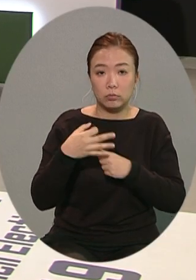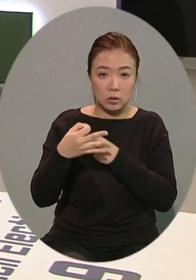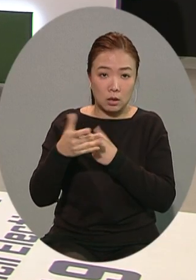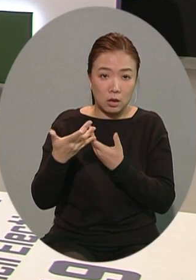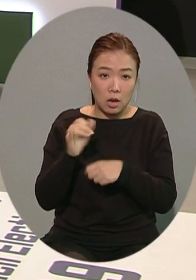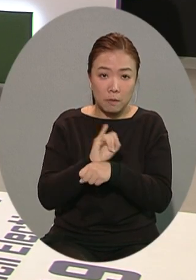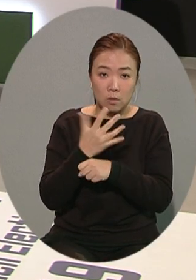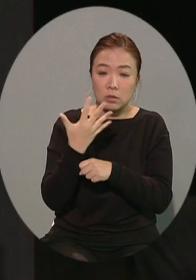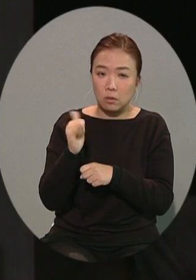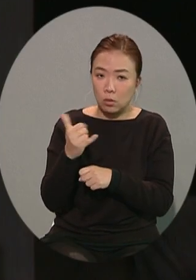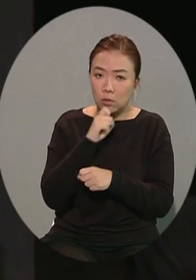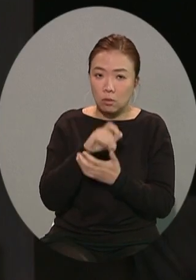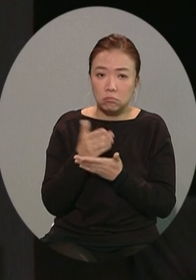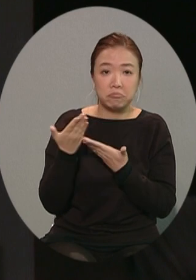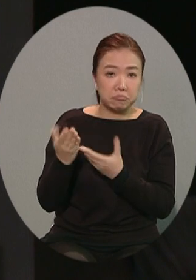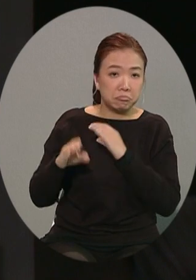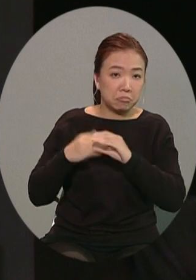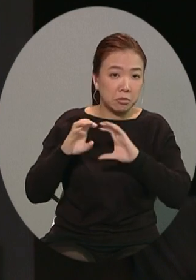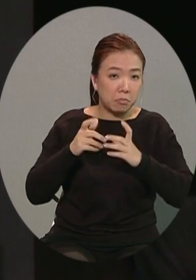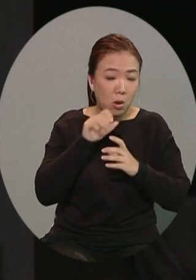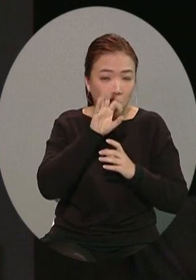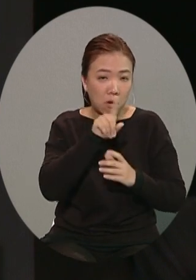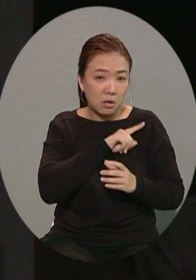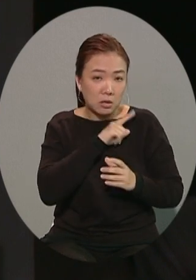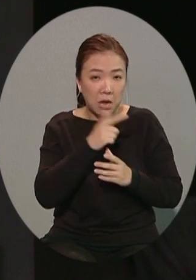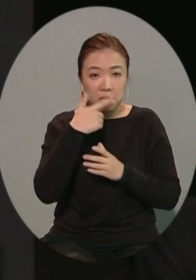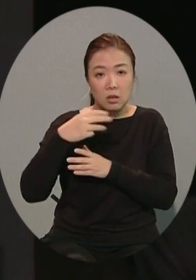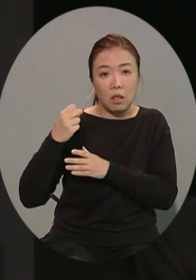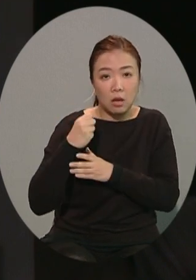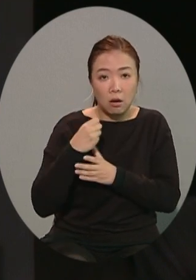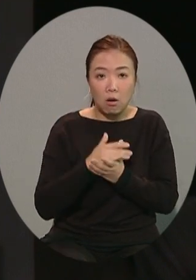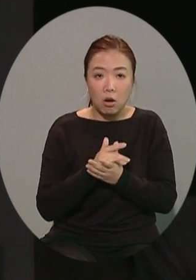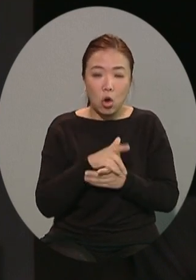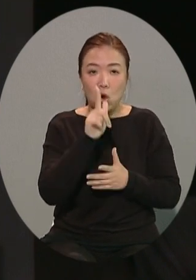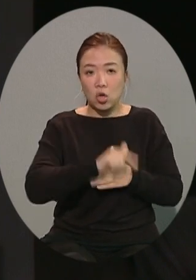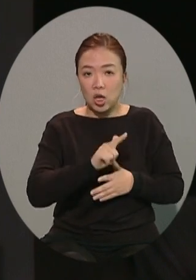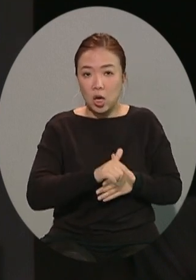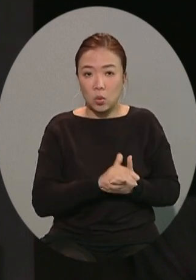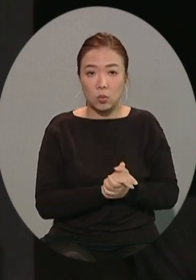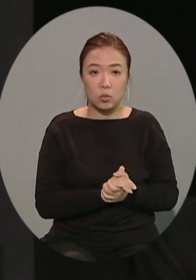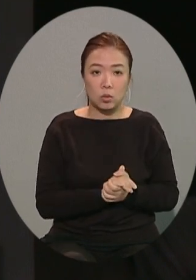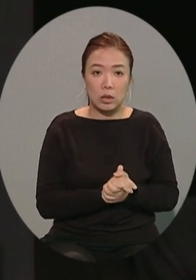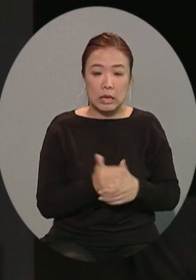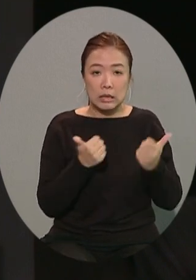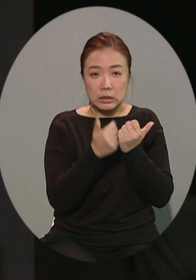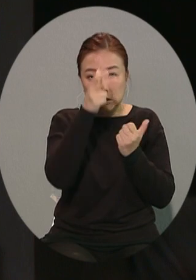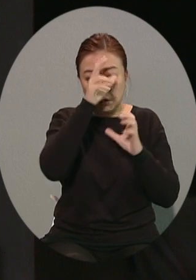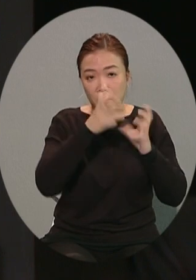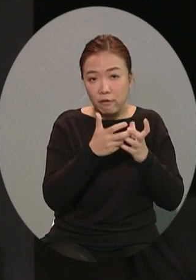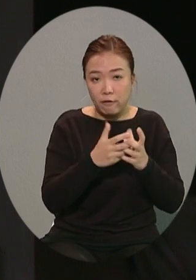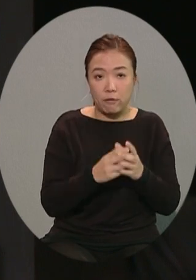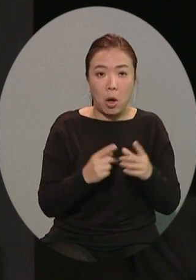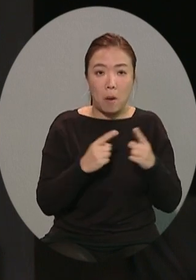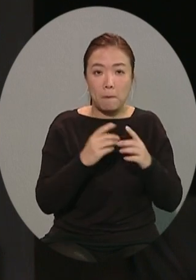有56秒。 呢一位嘅建設派不斷講自己係新嘅力量，同舊有嘅建制派民建聯